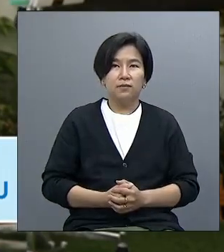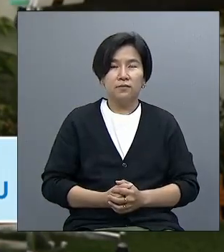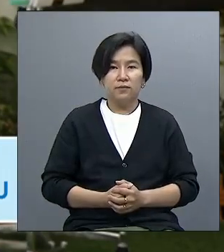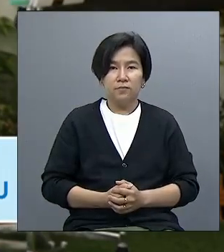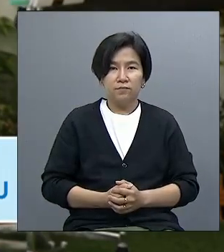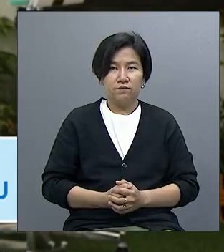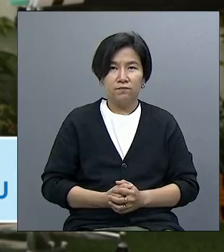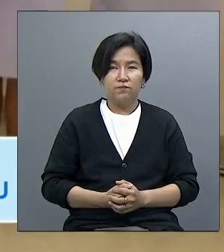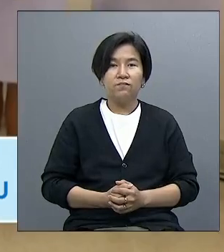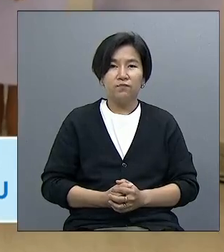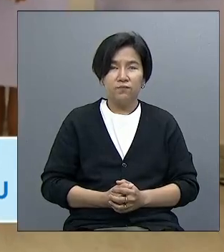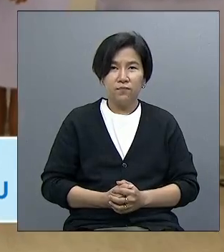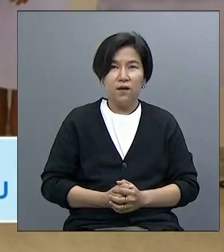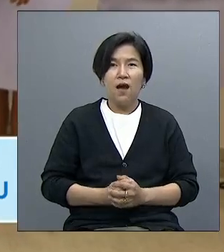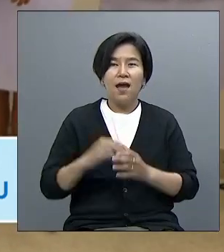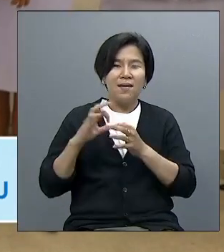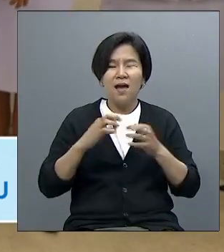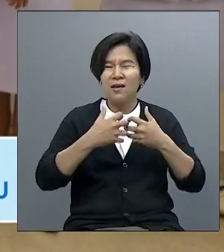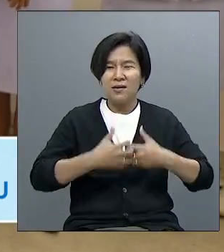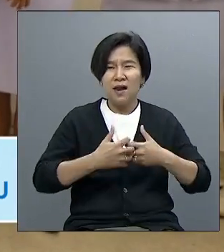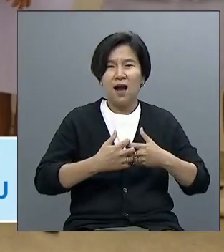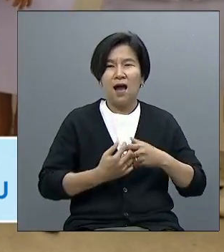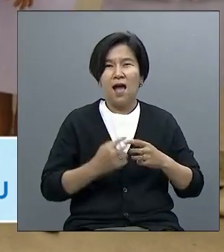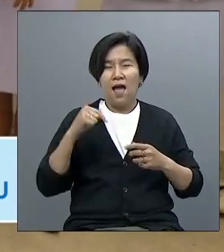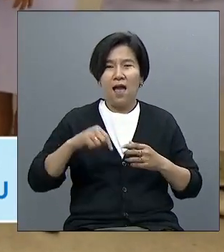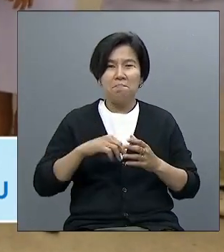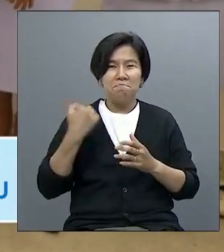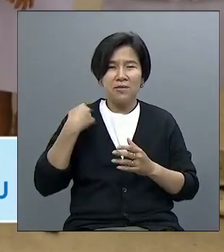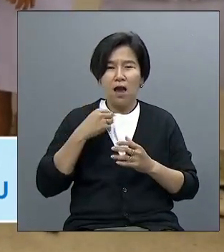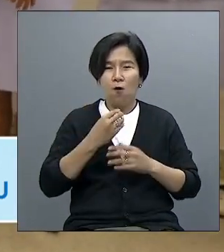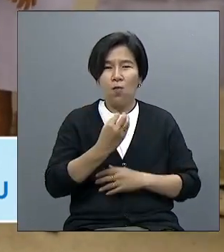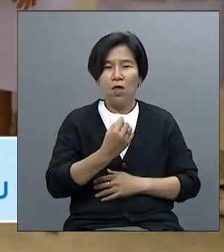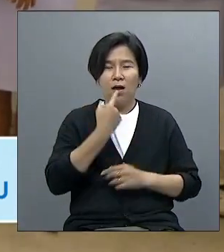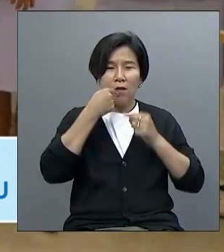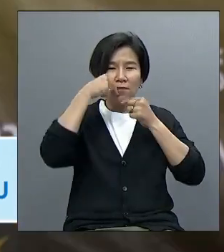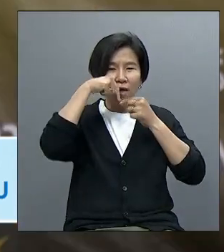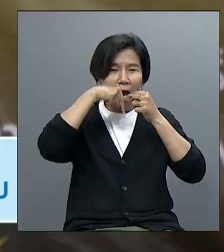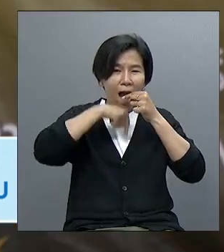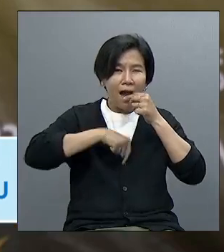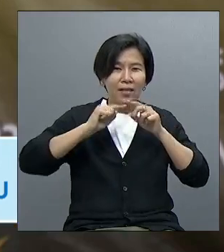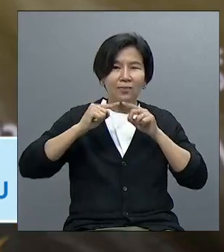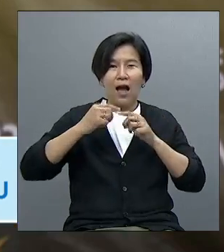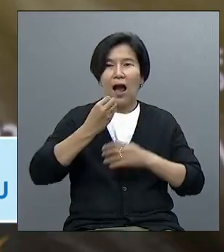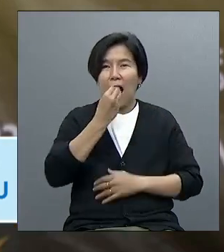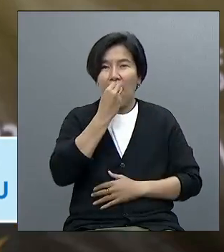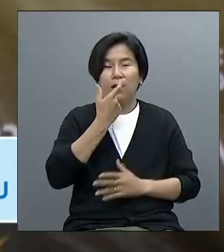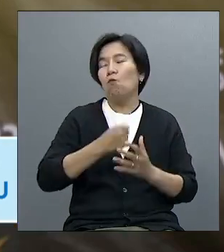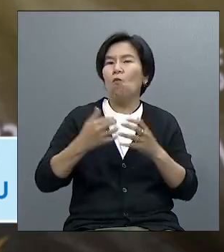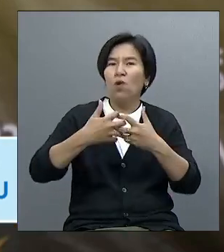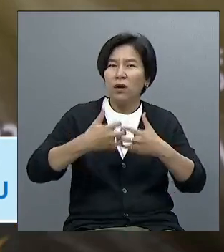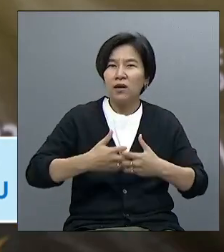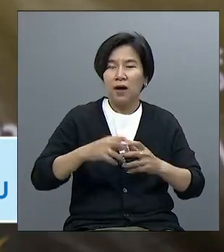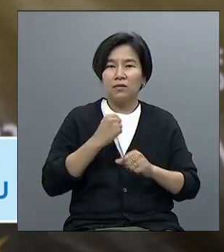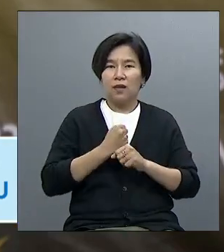การให้สารน้ำทางหลอดเลือดดำเตียงผู้ป่วยเครื่องอัลตราซาวด์หัวใจเครื่องวัดความดันโลหิตเครื่องอัลตราซาวด์รวมถึงอุป